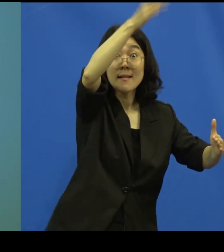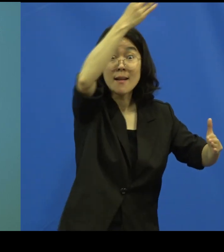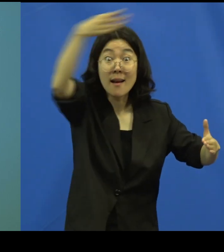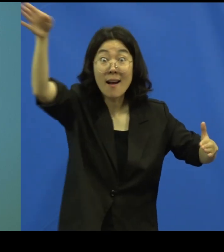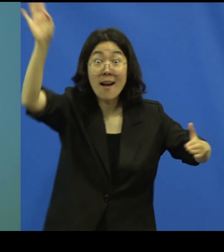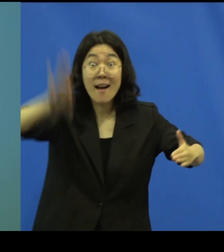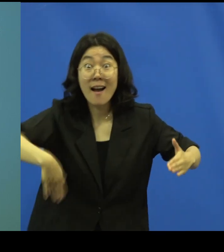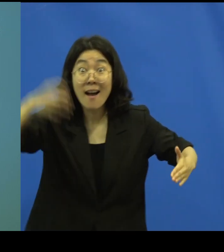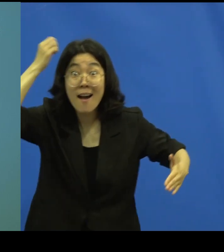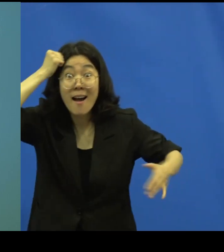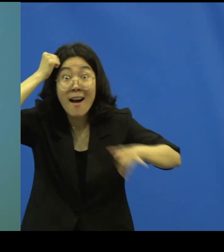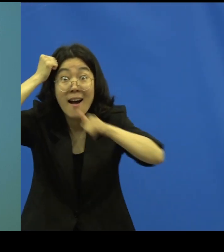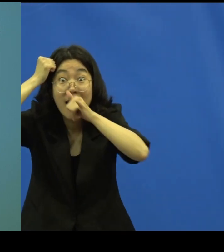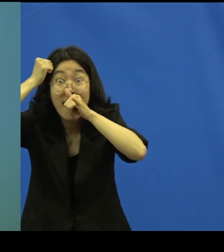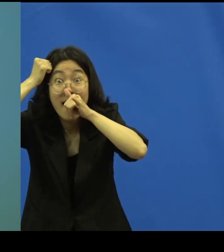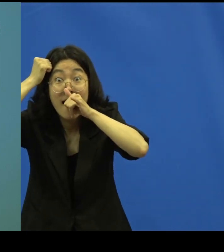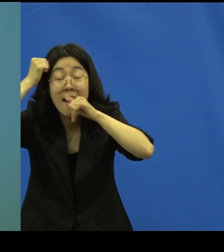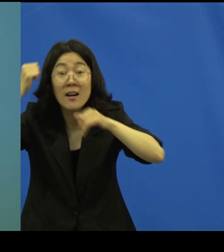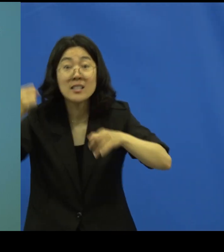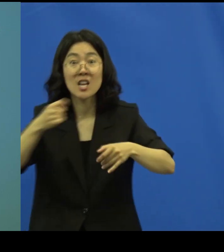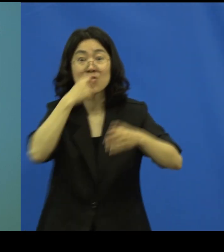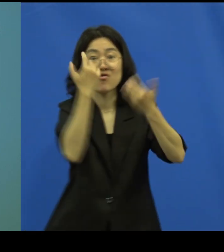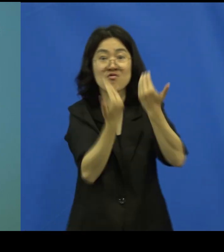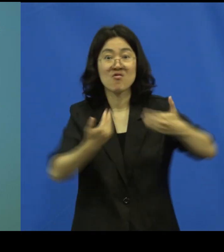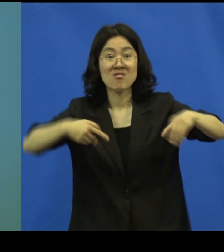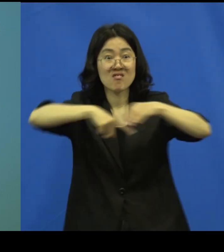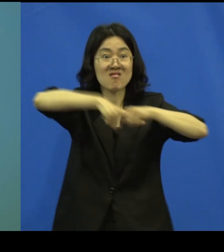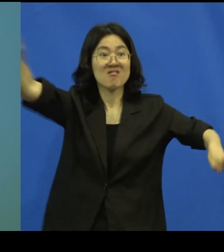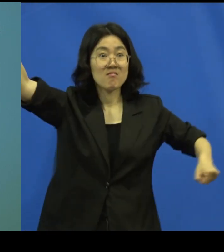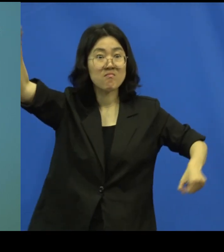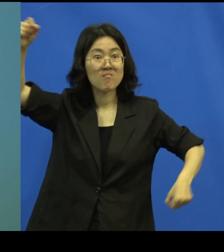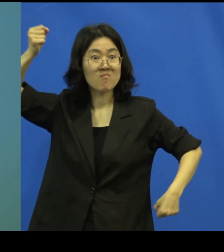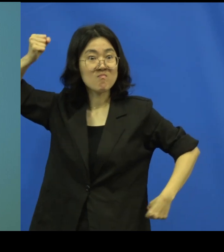히브리 백성들의 모든 가정의 재앙이